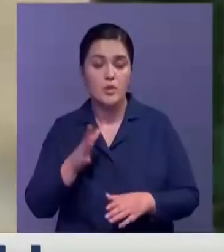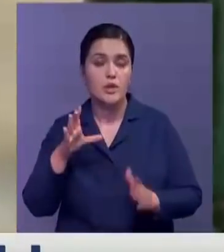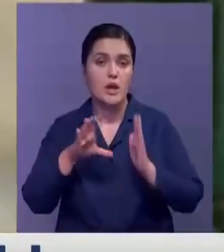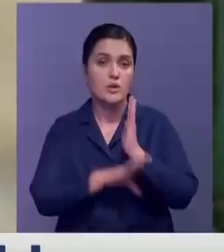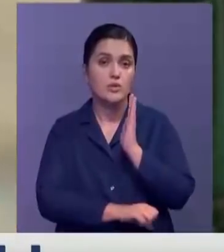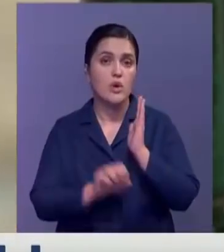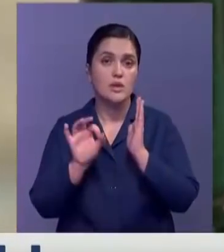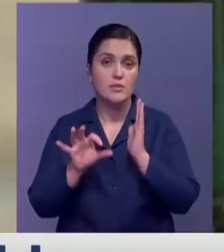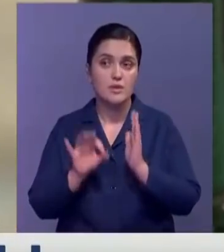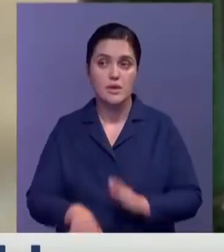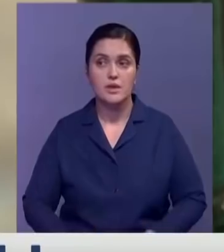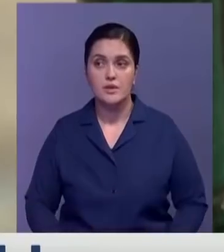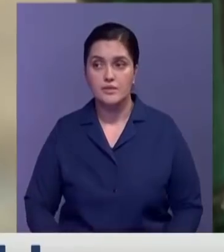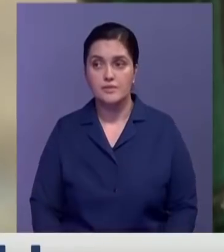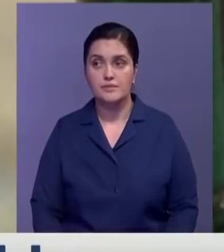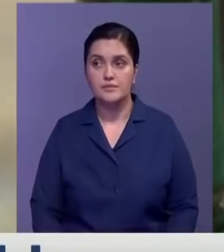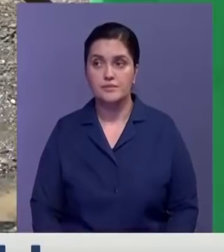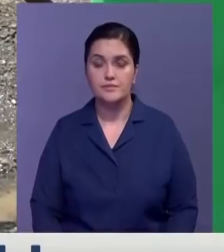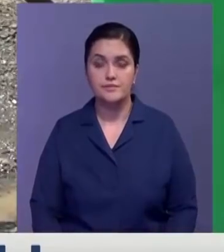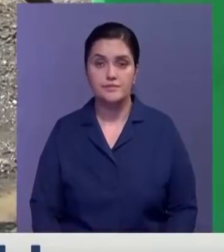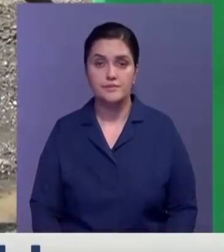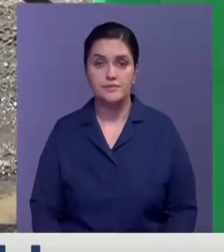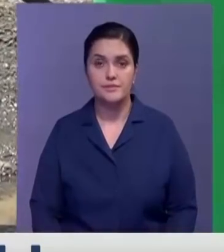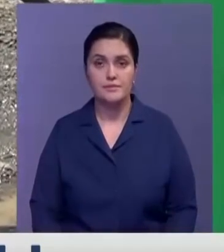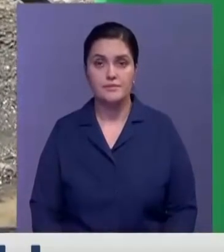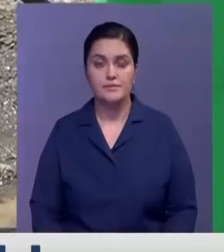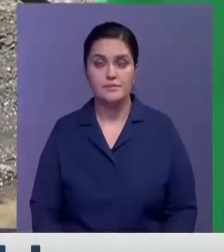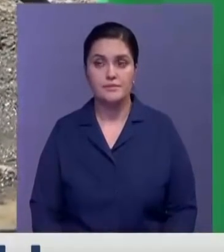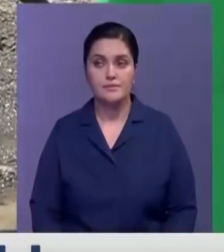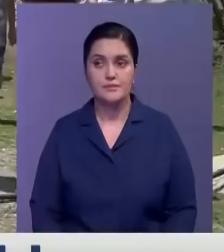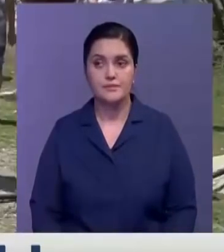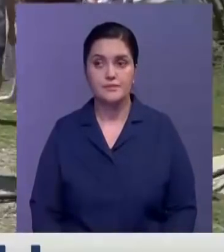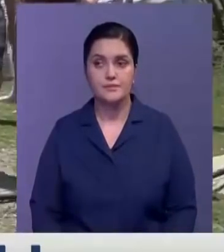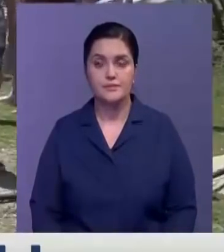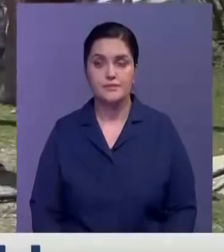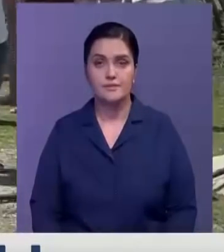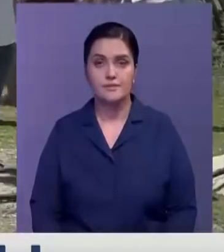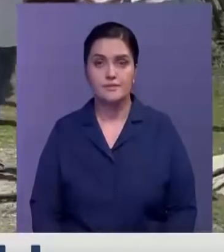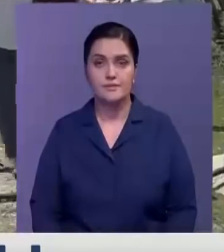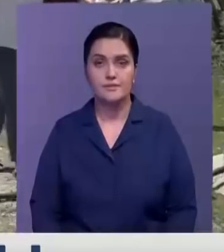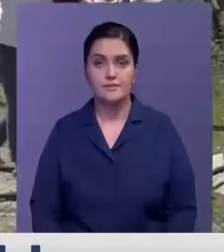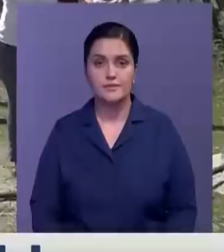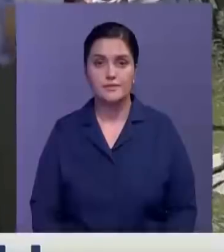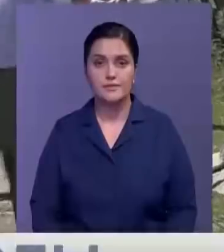октября. Анна Сенбердина, Жигер Бабаханов, Дмитрий Пыхтин, Восточно-Казахстанская область, Хабар 24.